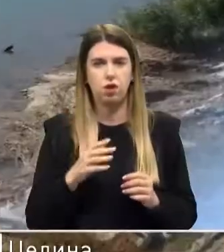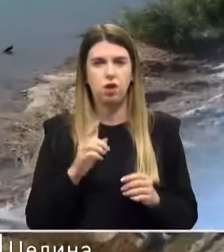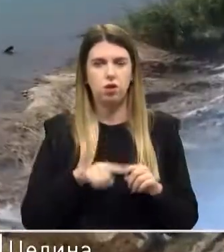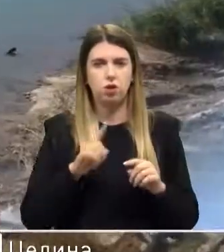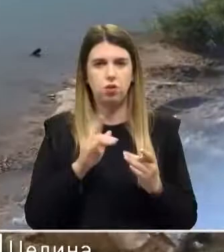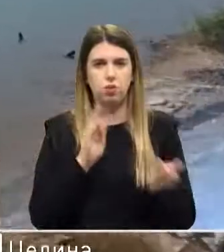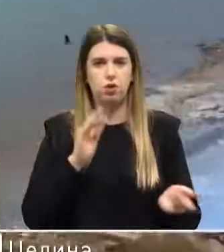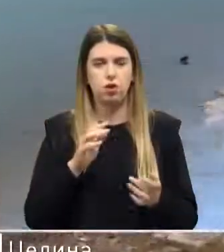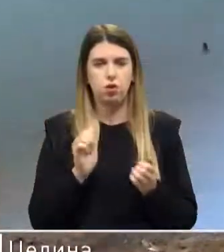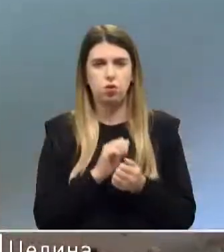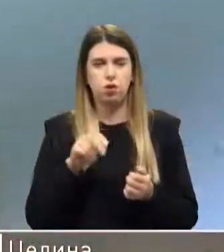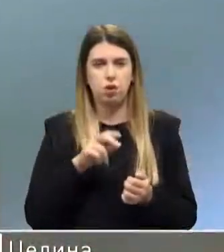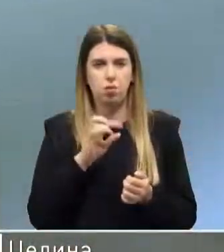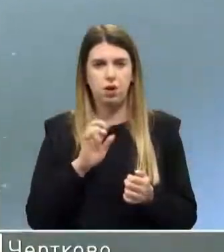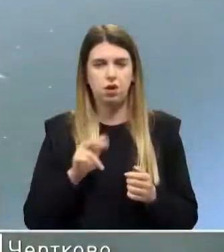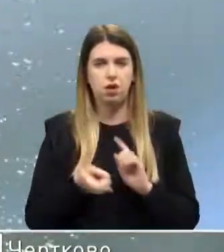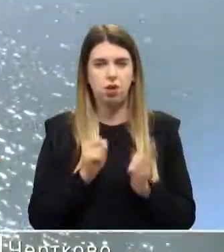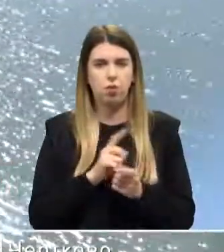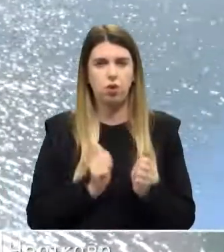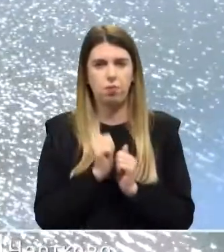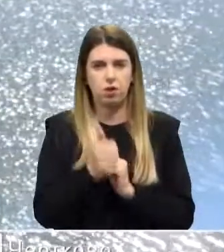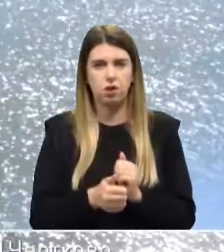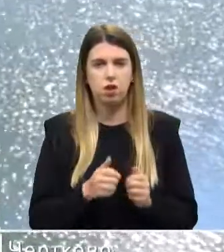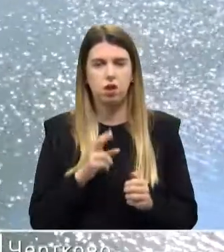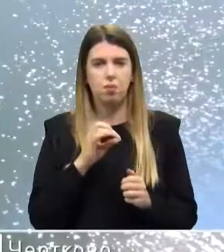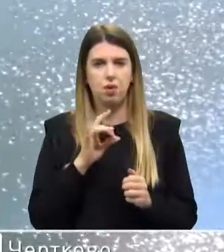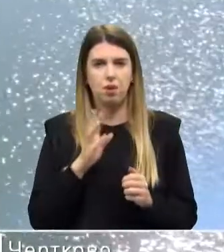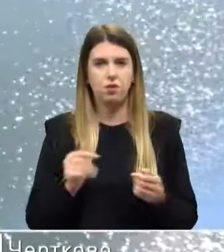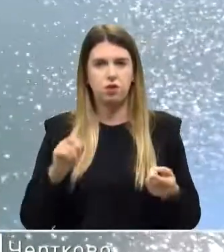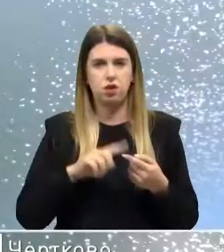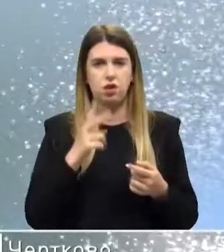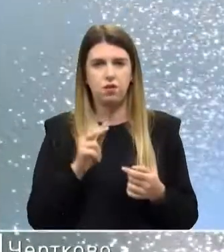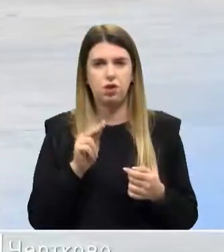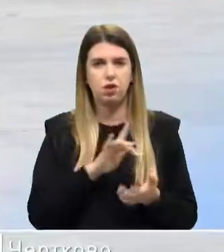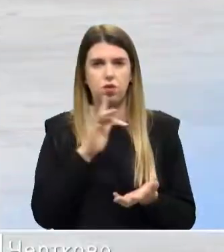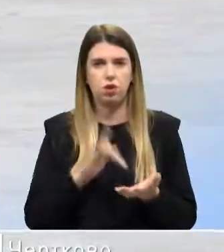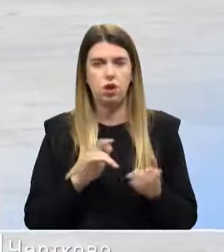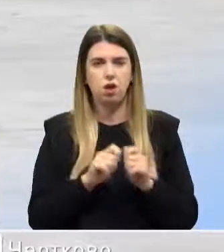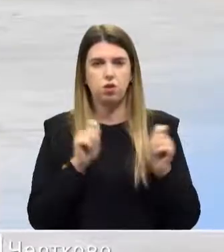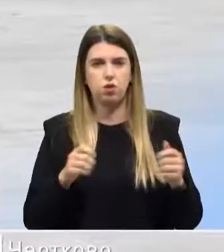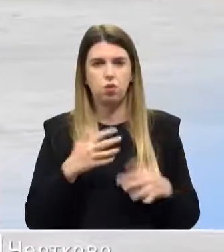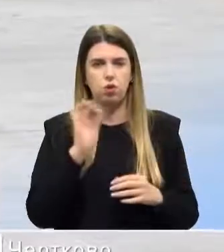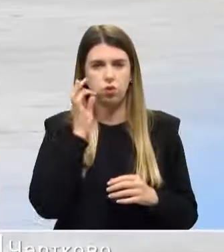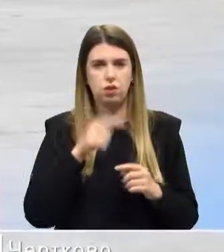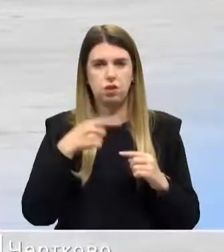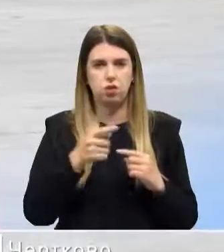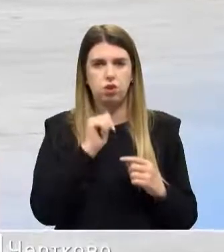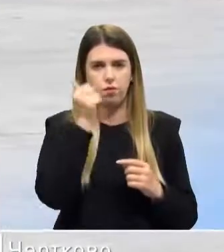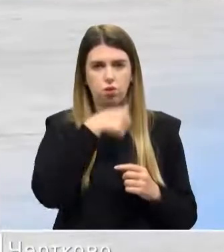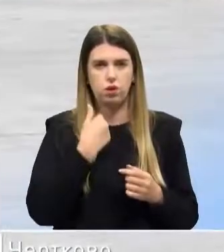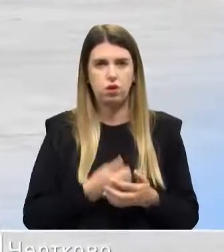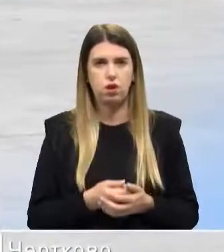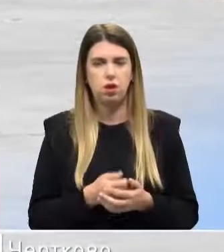через Сухо-Соленовскую балку, наоборот, идет с опережением. Переправа, соединяющая две части города, откроется уже осенью следующего года.